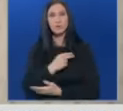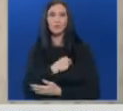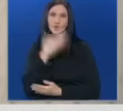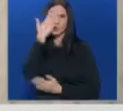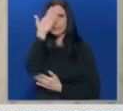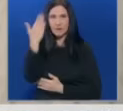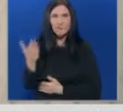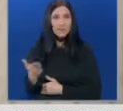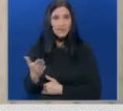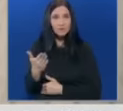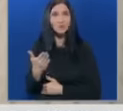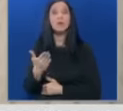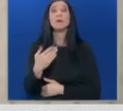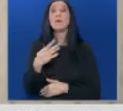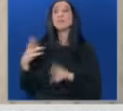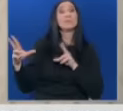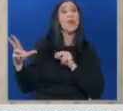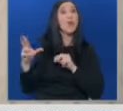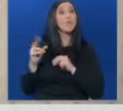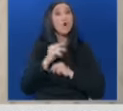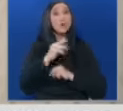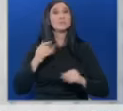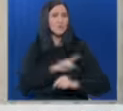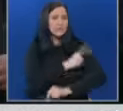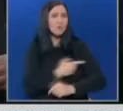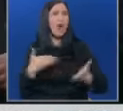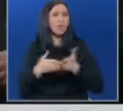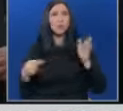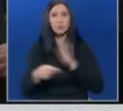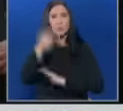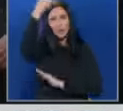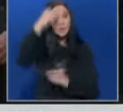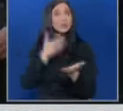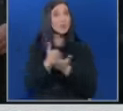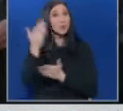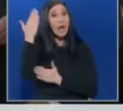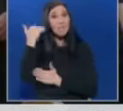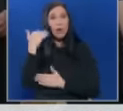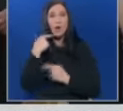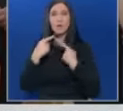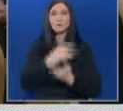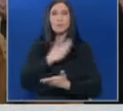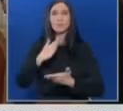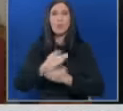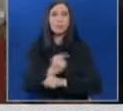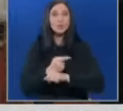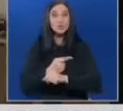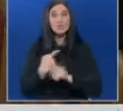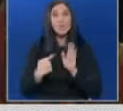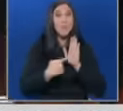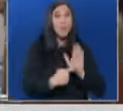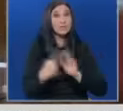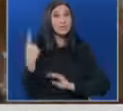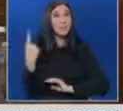за справедливост и да говорим за силна и антикорупционна България. Според Габриел, разговорите в последните часове са показали,